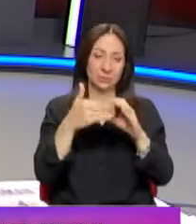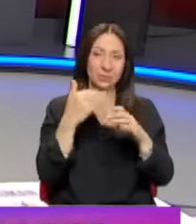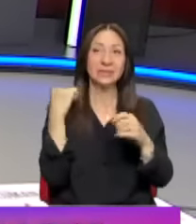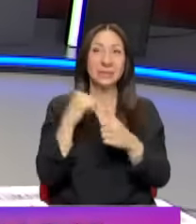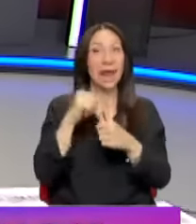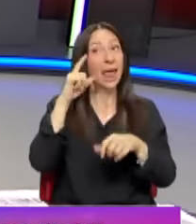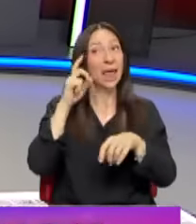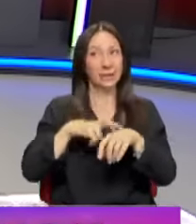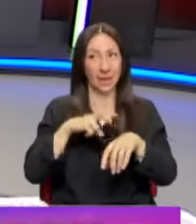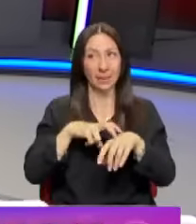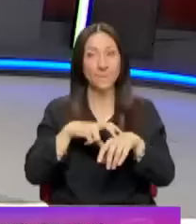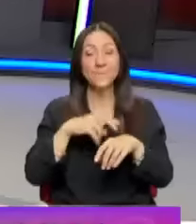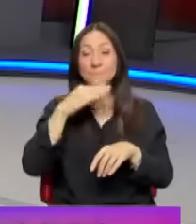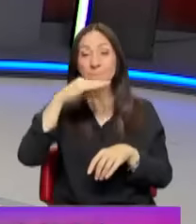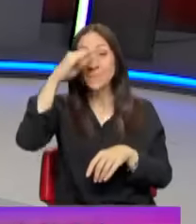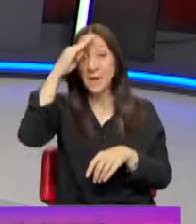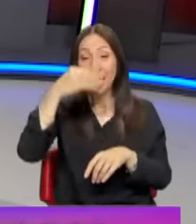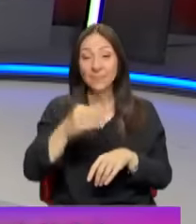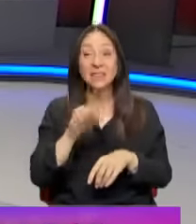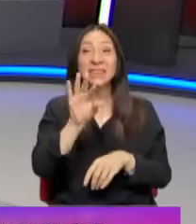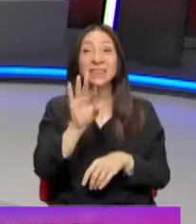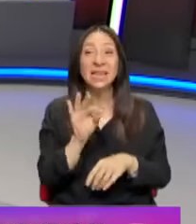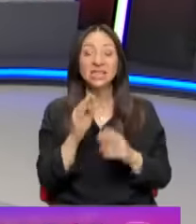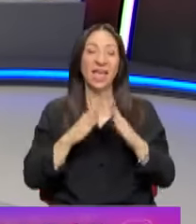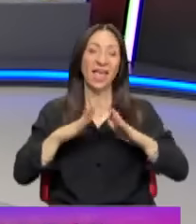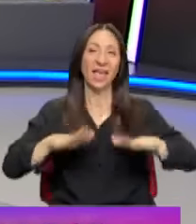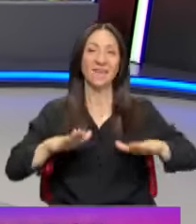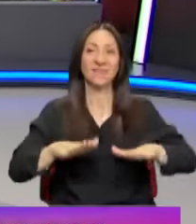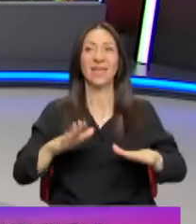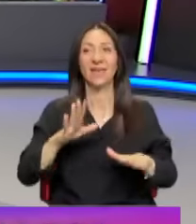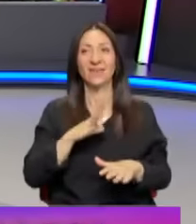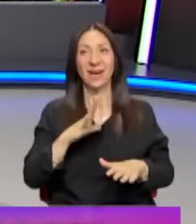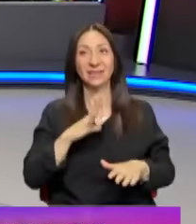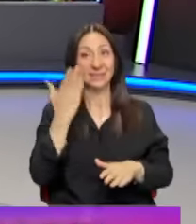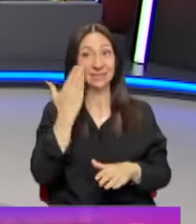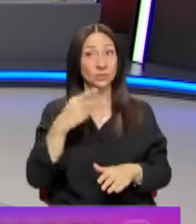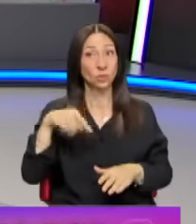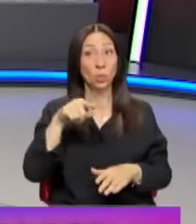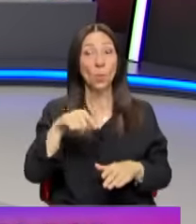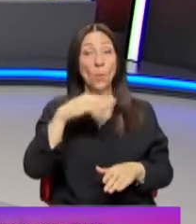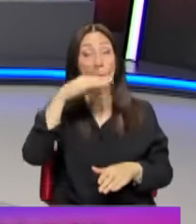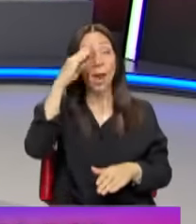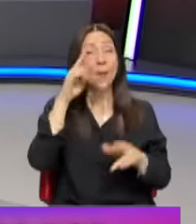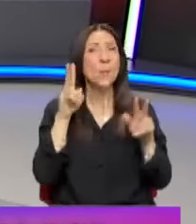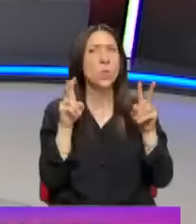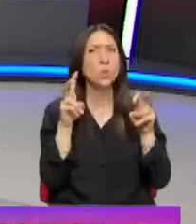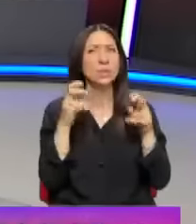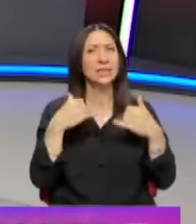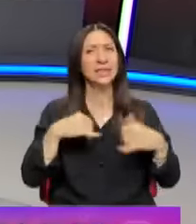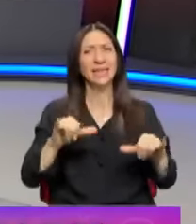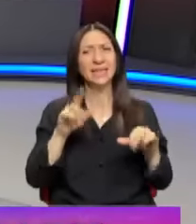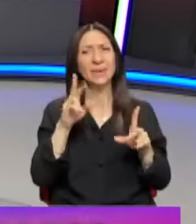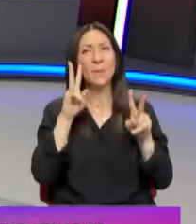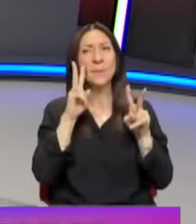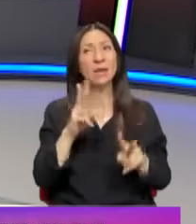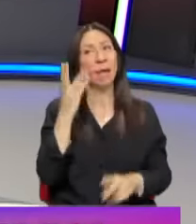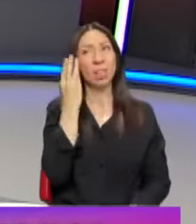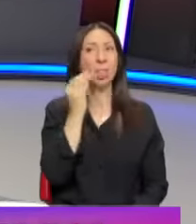tekrar hatırlatalım. Bayramda tercihen evde olanlar ekran başında. Bu bayram meselesine tatil gözüyle